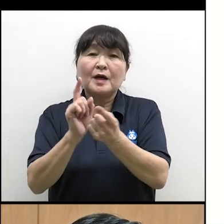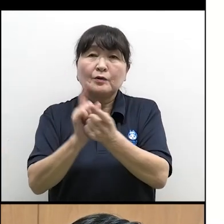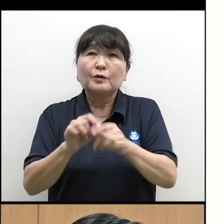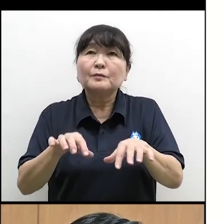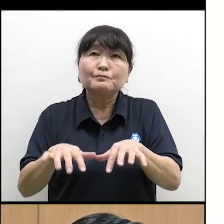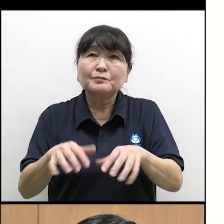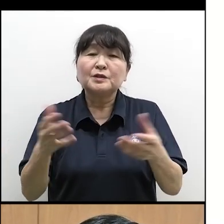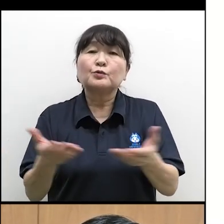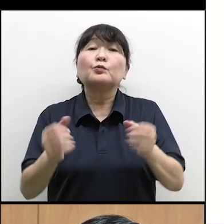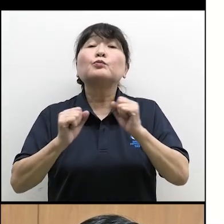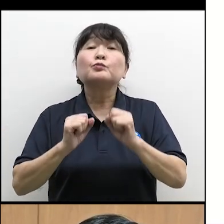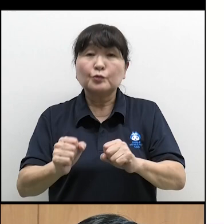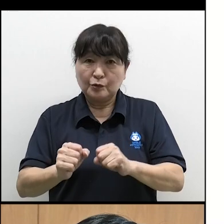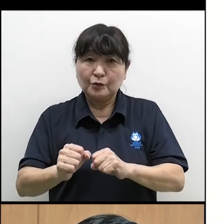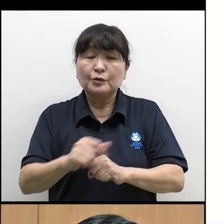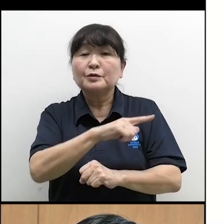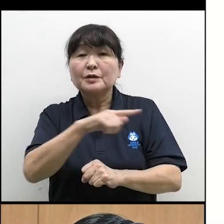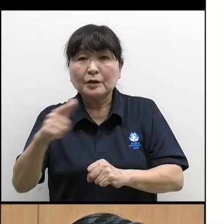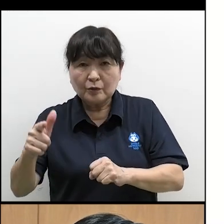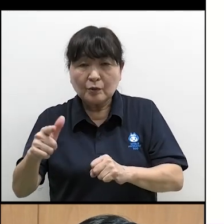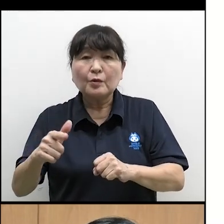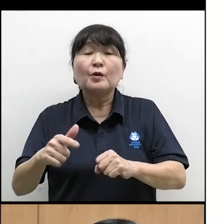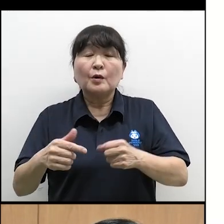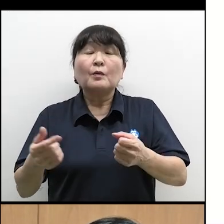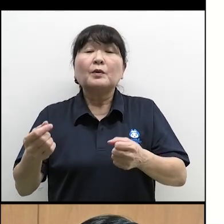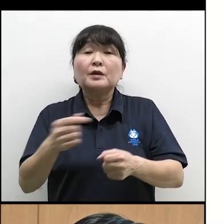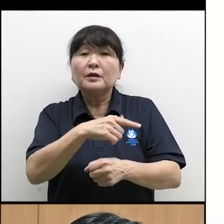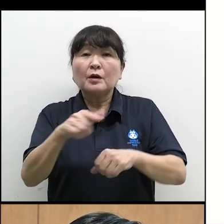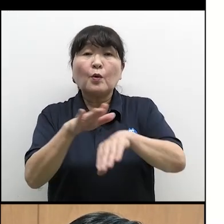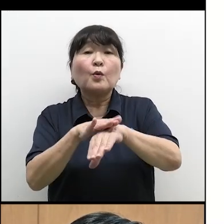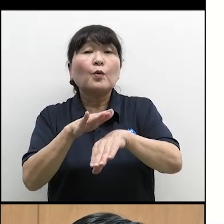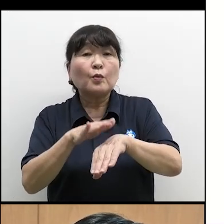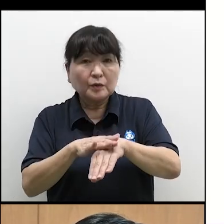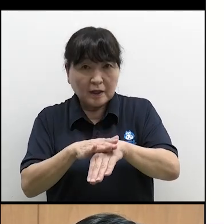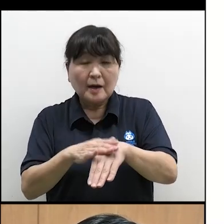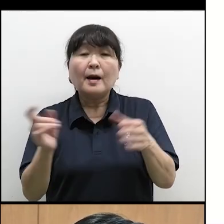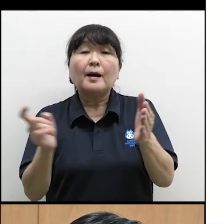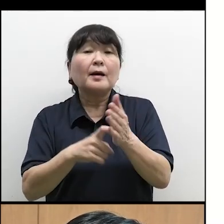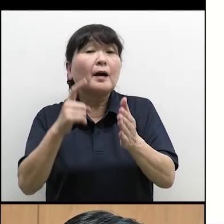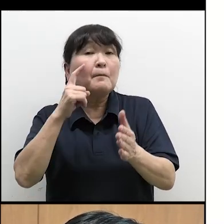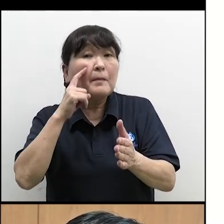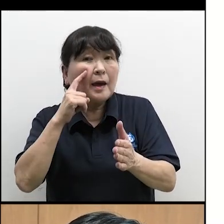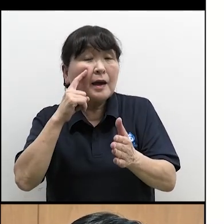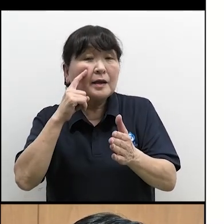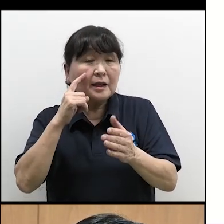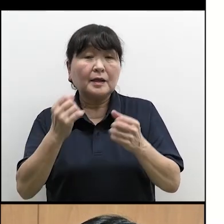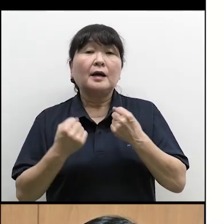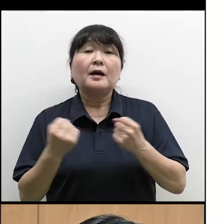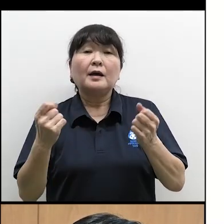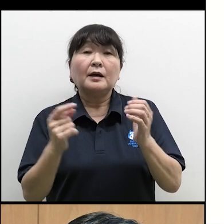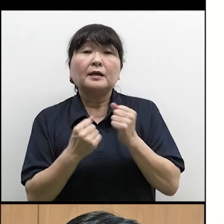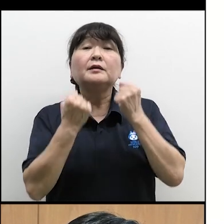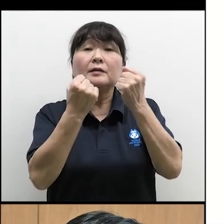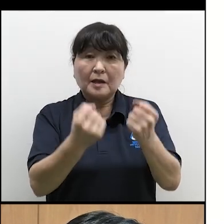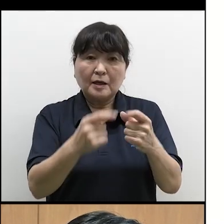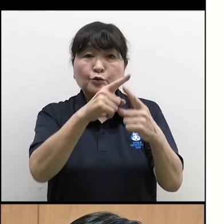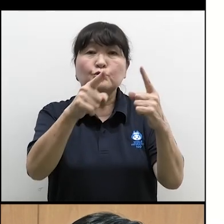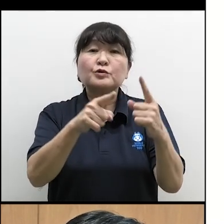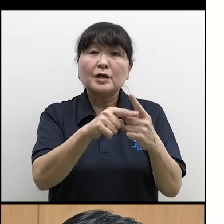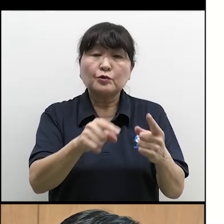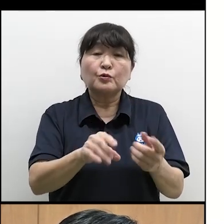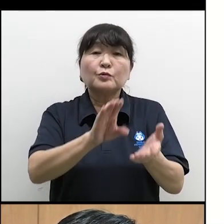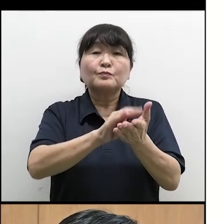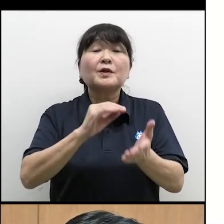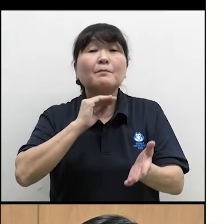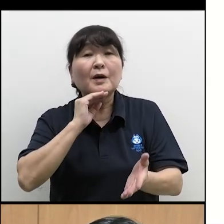く、通常の勤務形態を維持したまま早めに市役所周辺の駐車場に移動していただいて、30分程